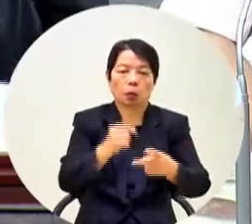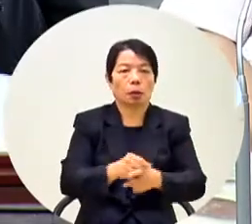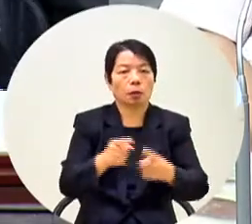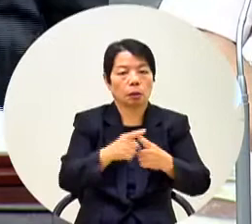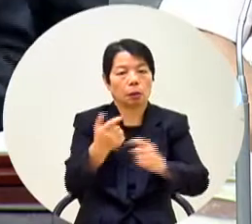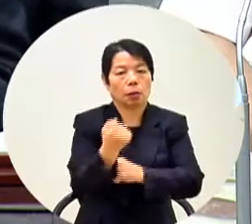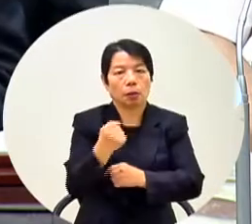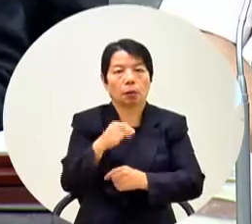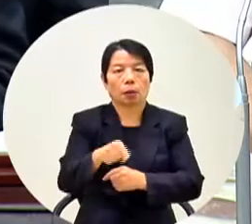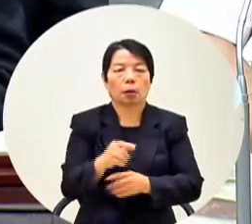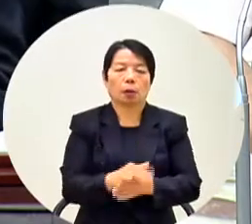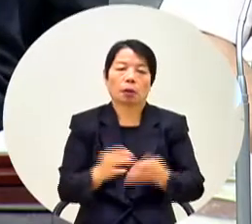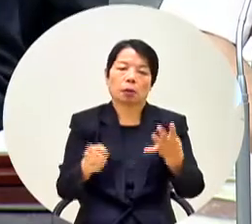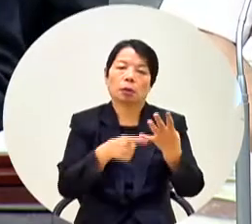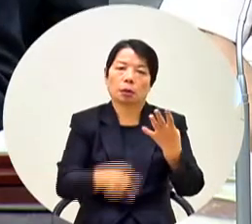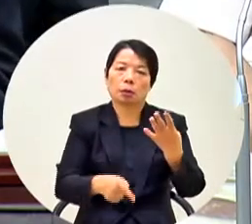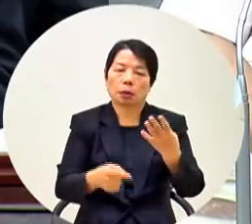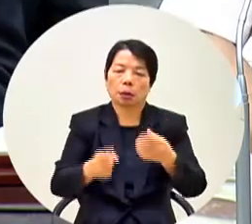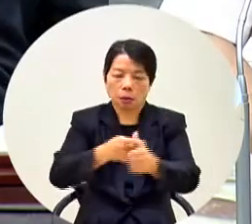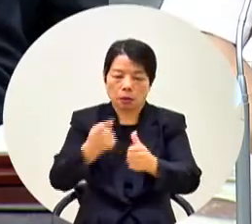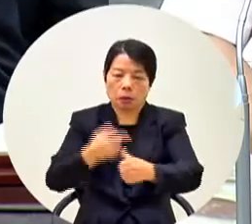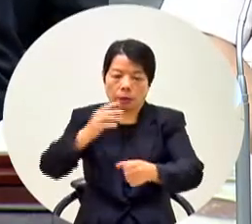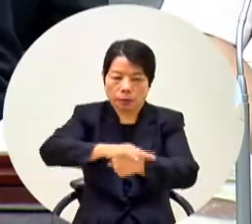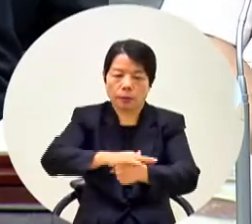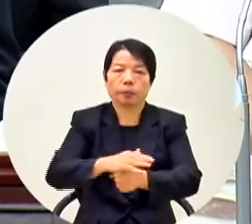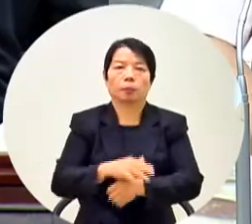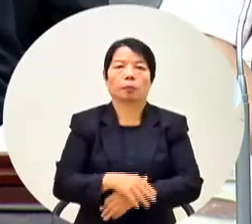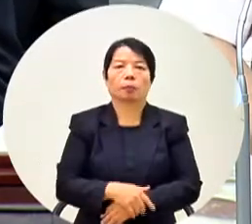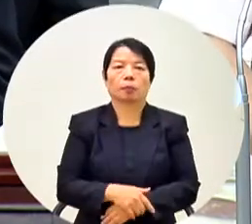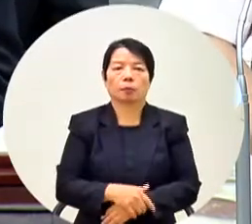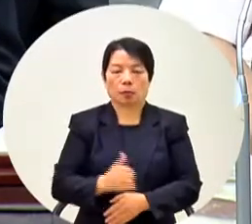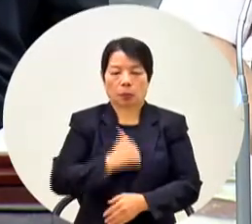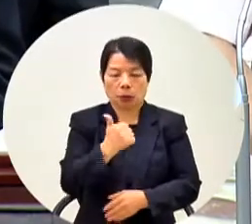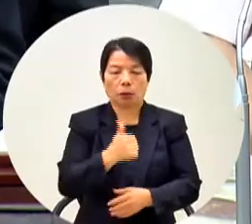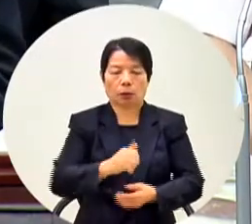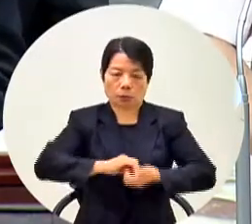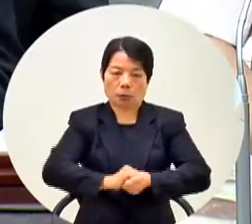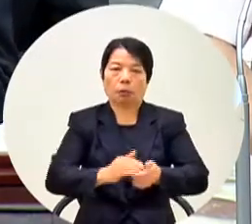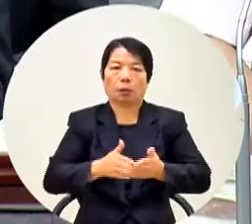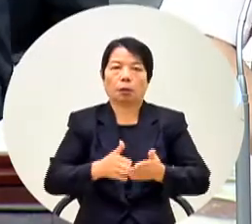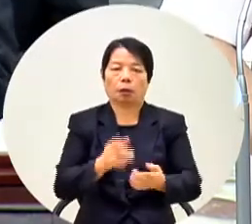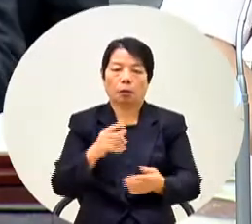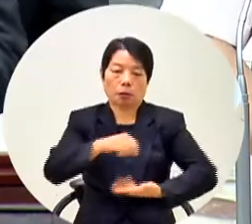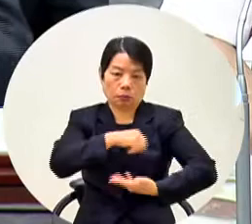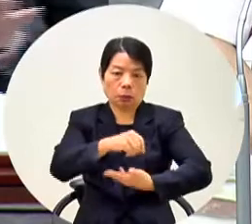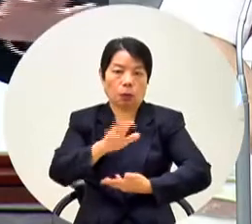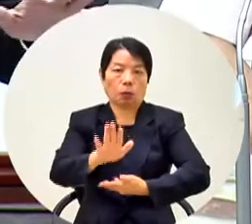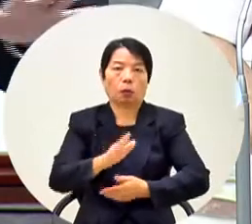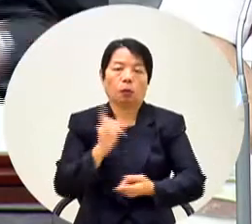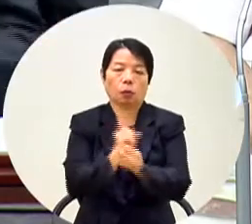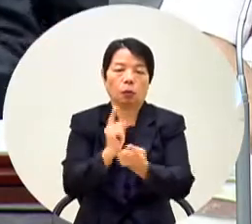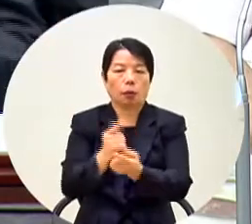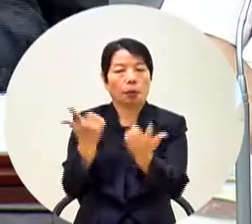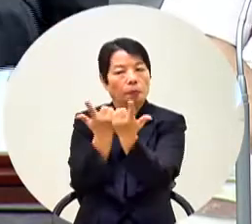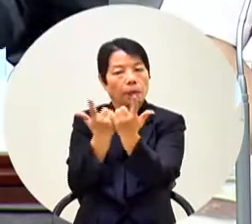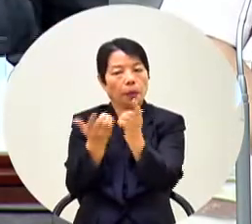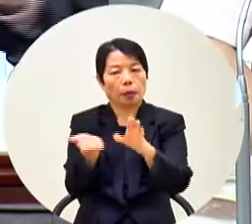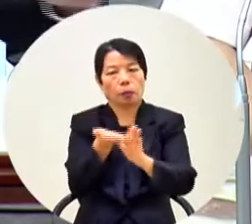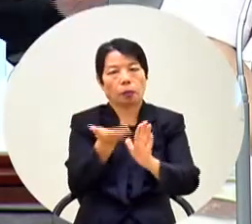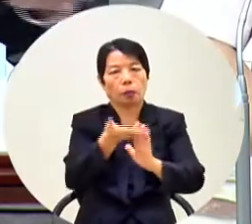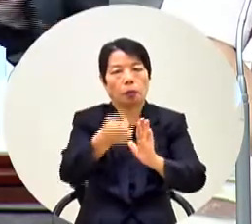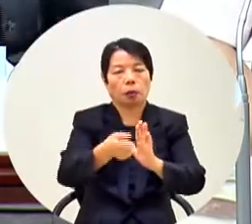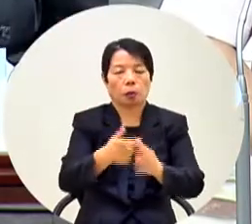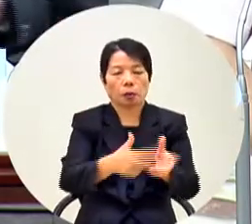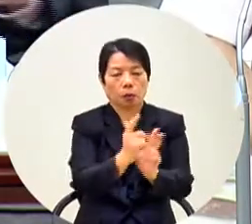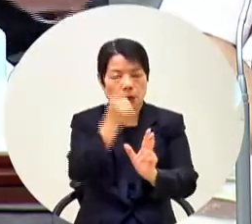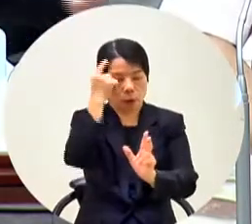长有报告四个嘛，吼，先报起来啦，吼，确实有必要啦。你的建议吼，就是因为北区吼，为桥仔头一直到